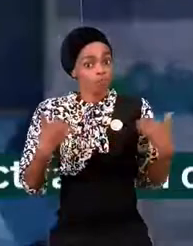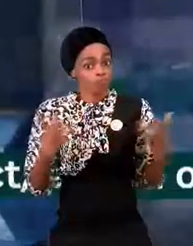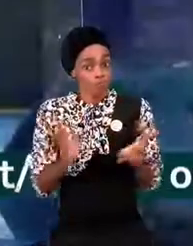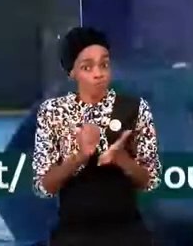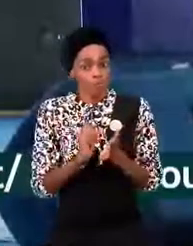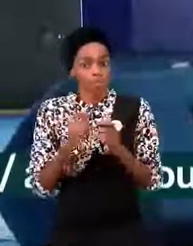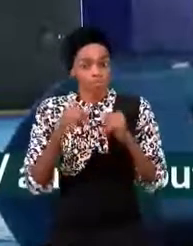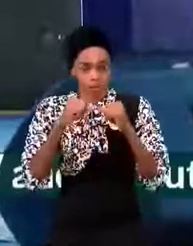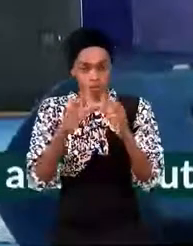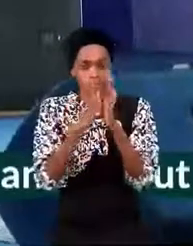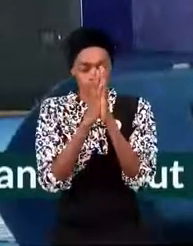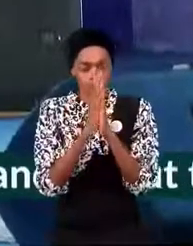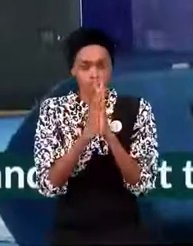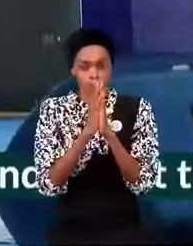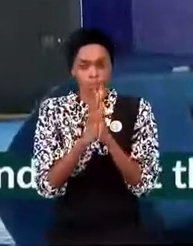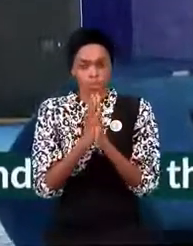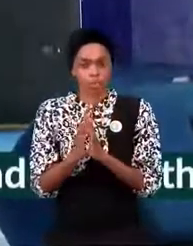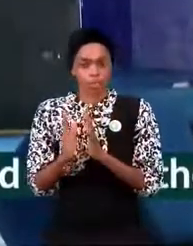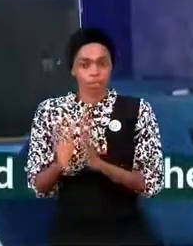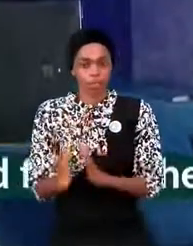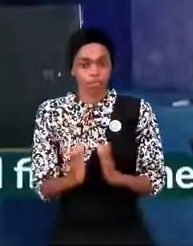Notre Père dans le Seigneur revient.